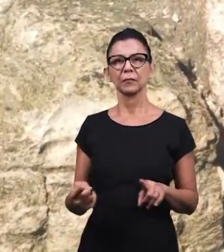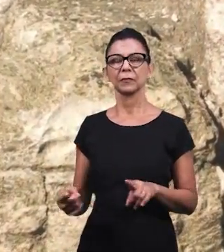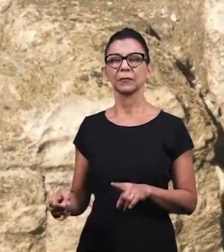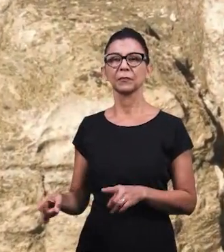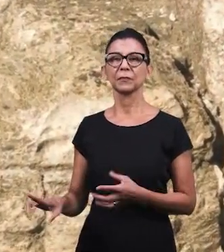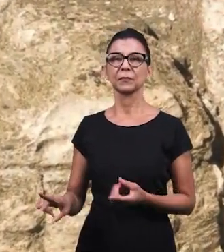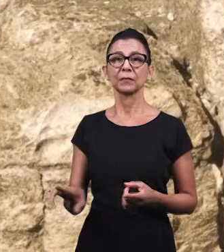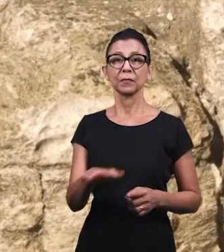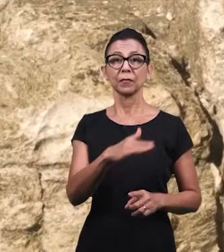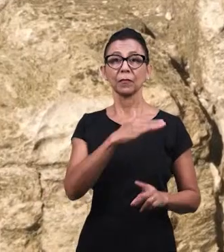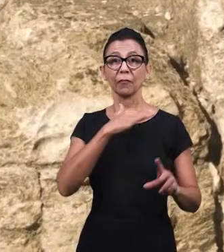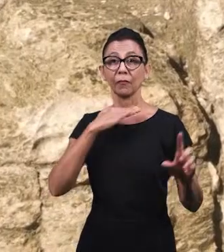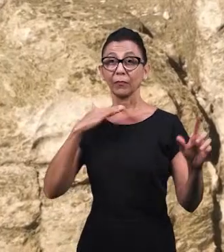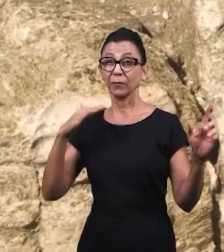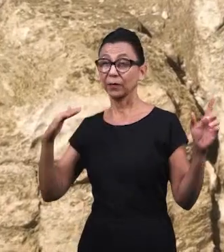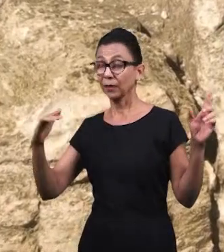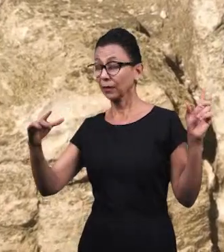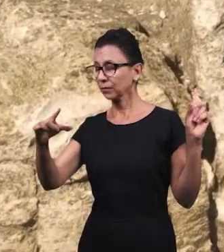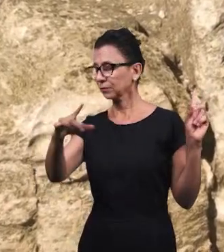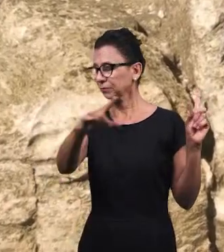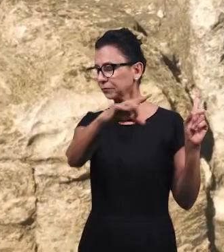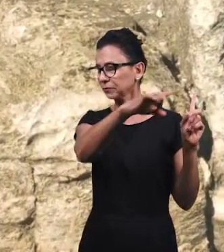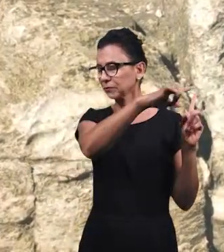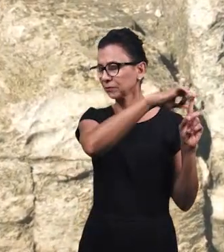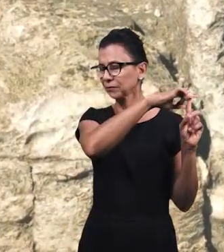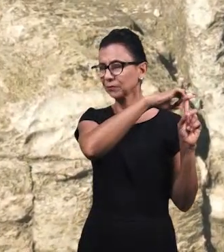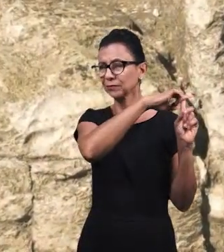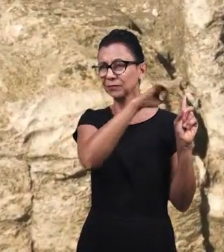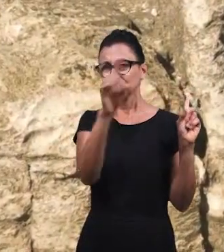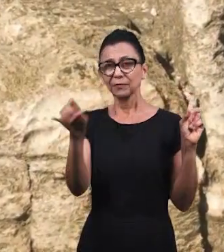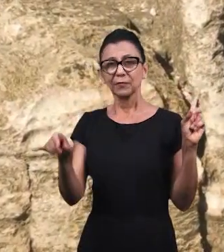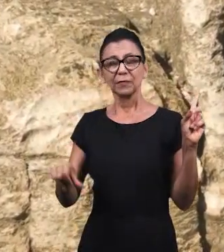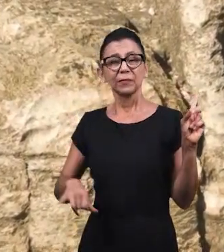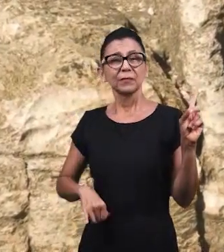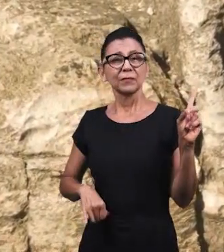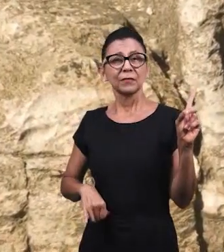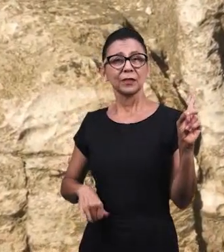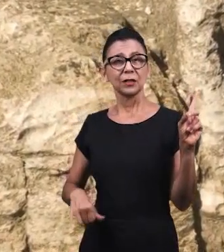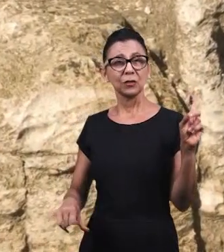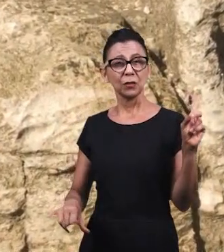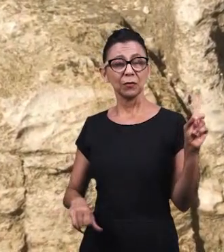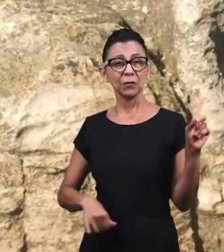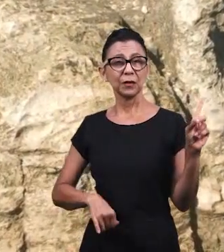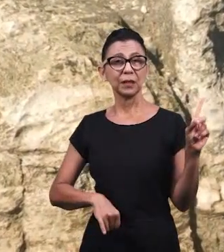Из-за того, что я сильно возлюбил тебя, я умер на том кресте,